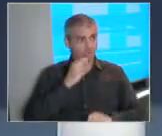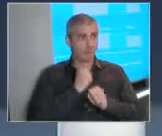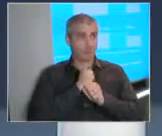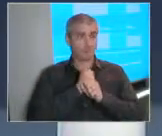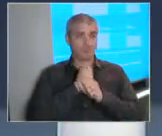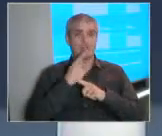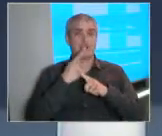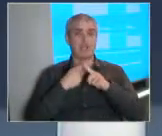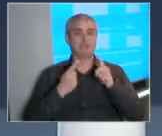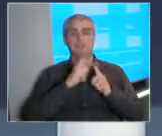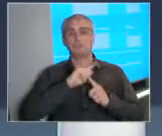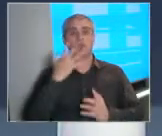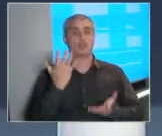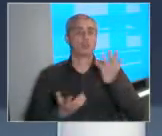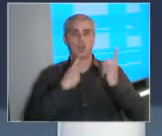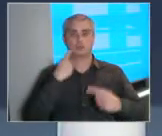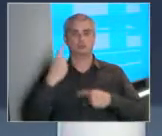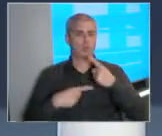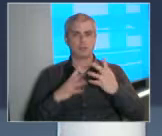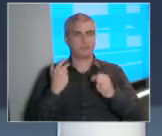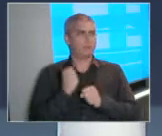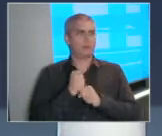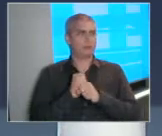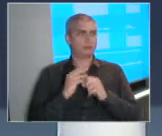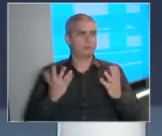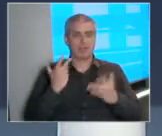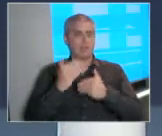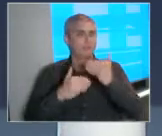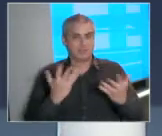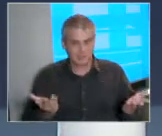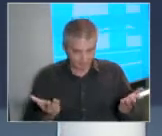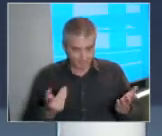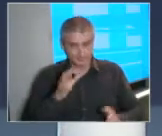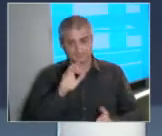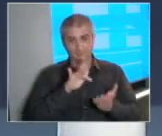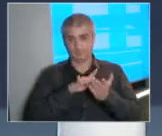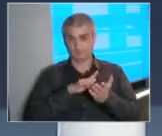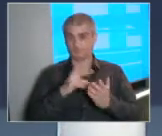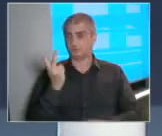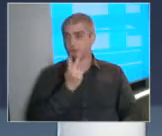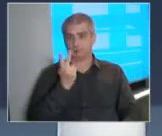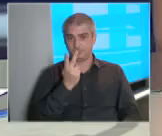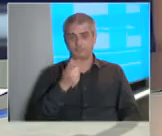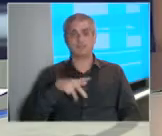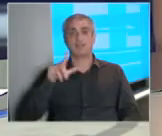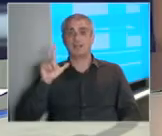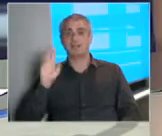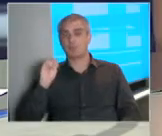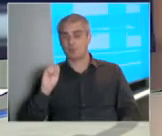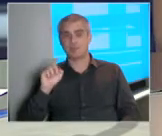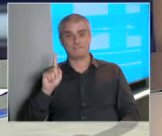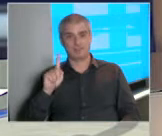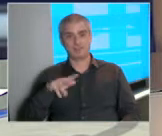לעולם כחצי מיליון טון פלסטיק בשנה. אז מה עושים? איך מתקדמים? לשם כך נמצאים איתנו שניים. לידיה